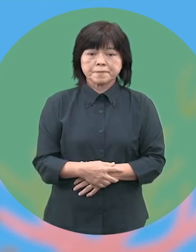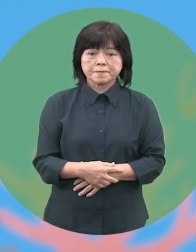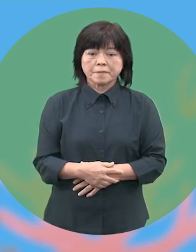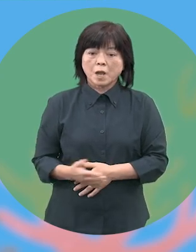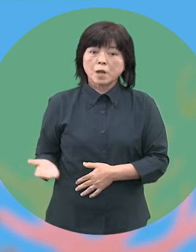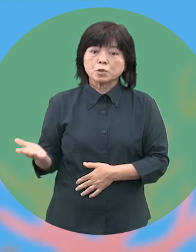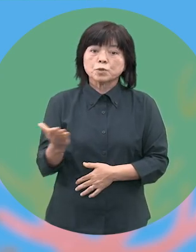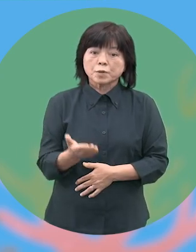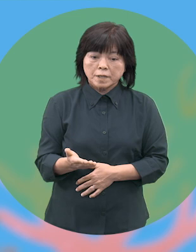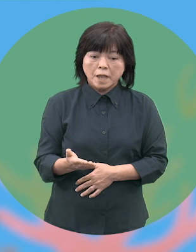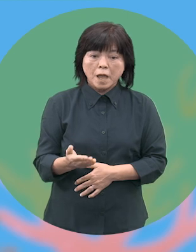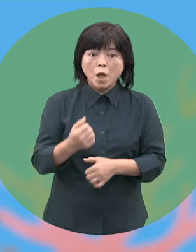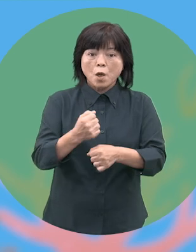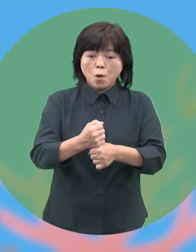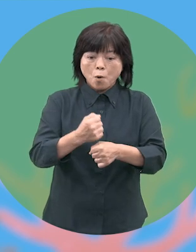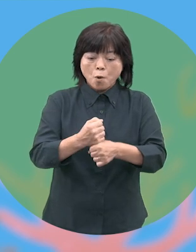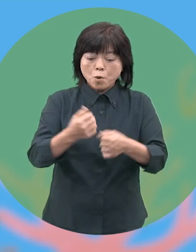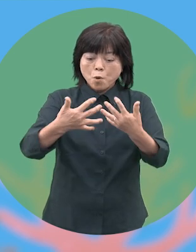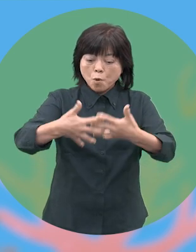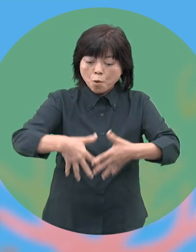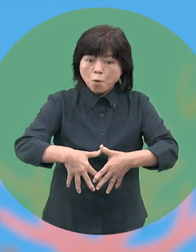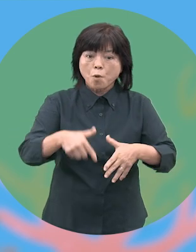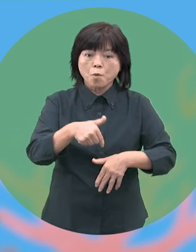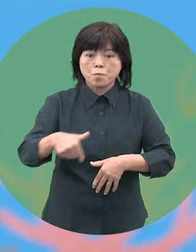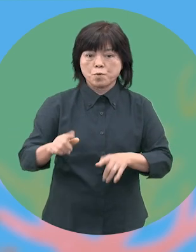続いて工業部門。